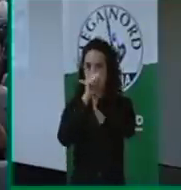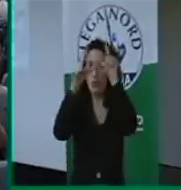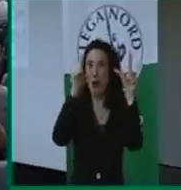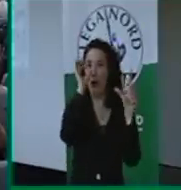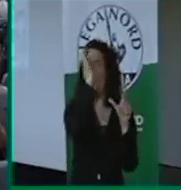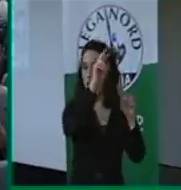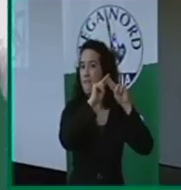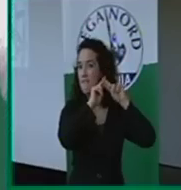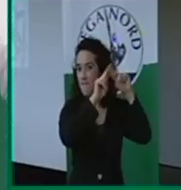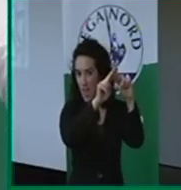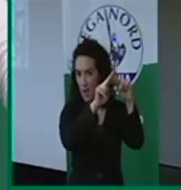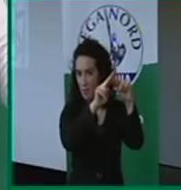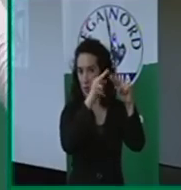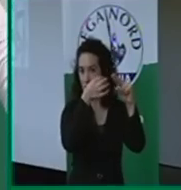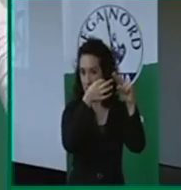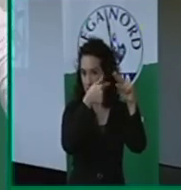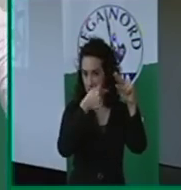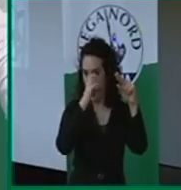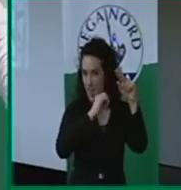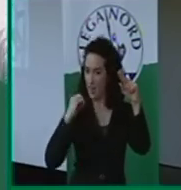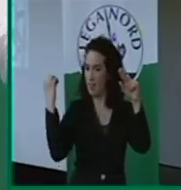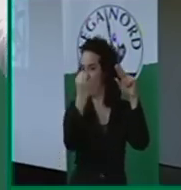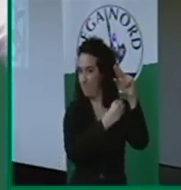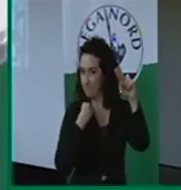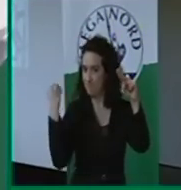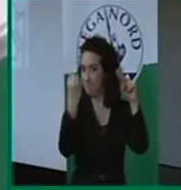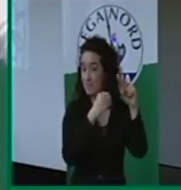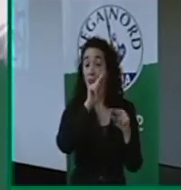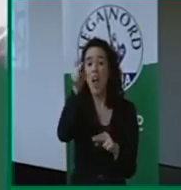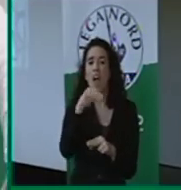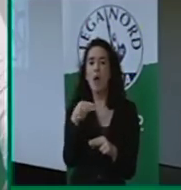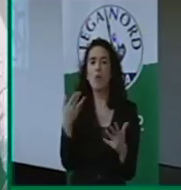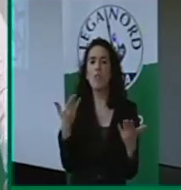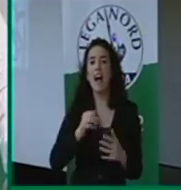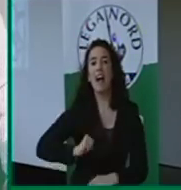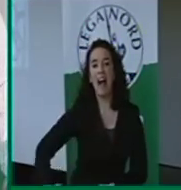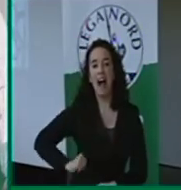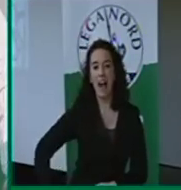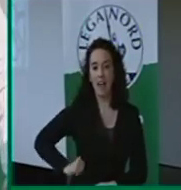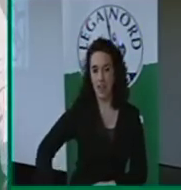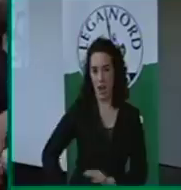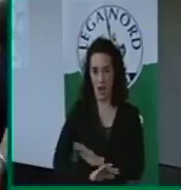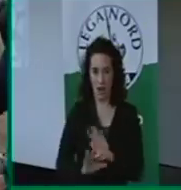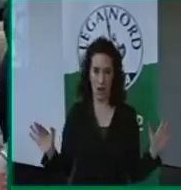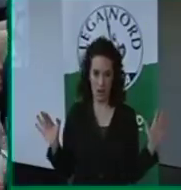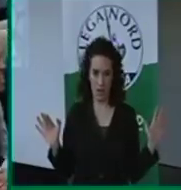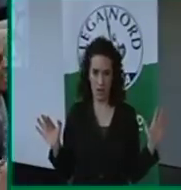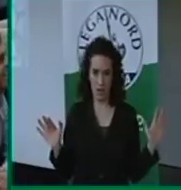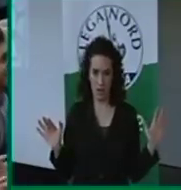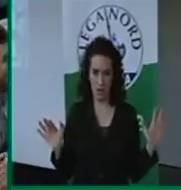terra gira l'euro è una cagata l'euro è uno strumento